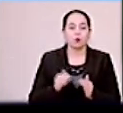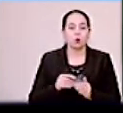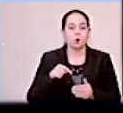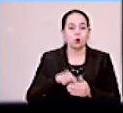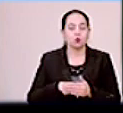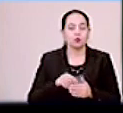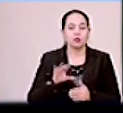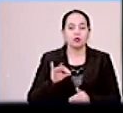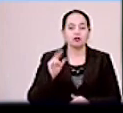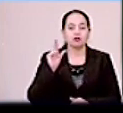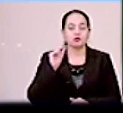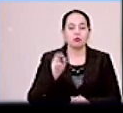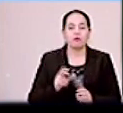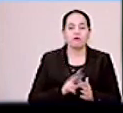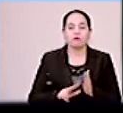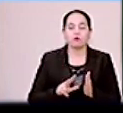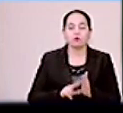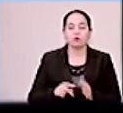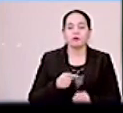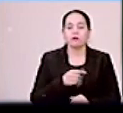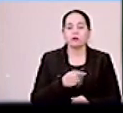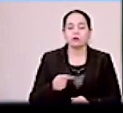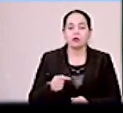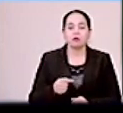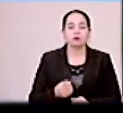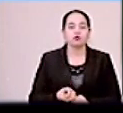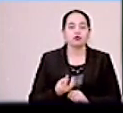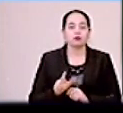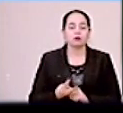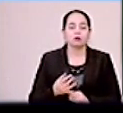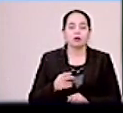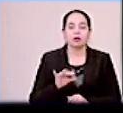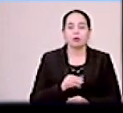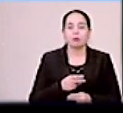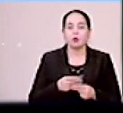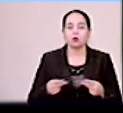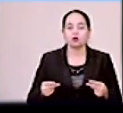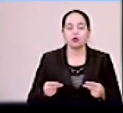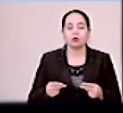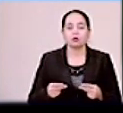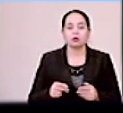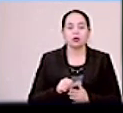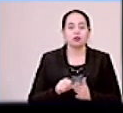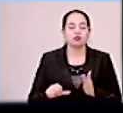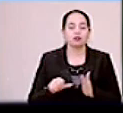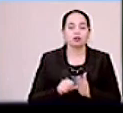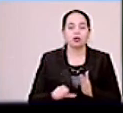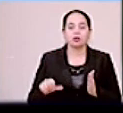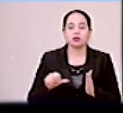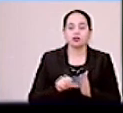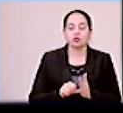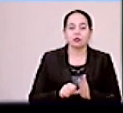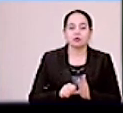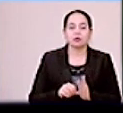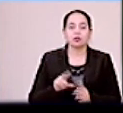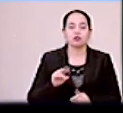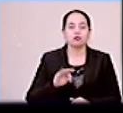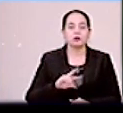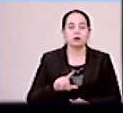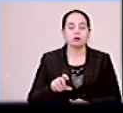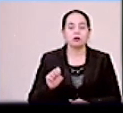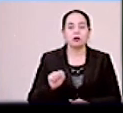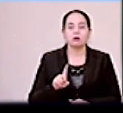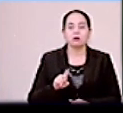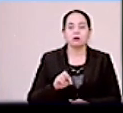из числа 80 вычитаем 14, и получается 66 в числителе,